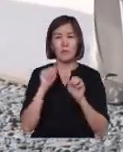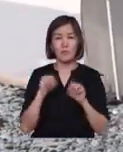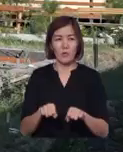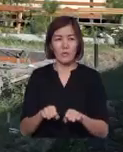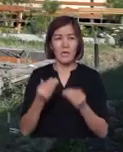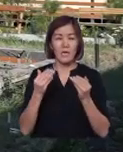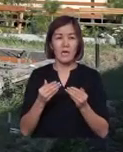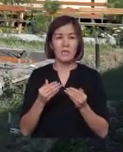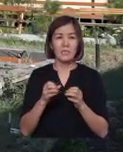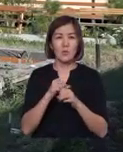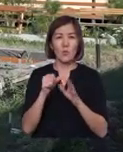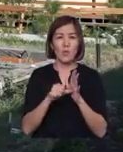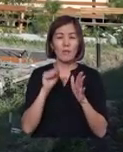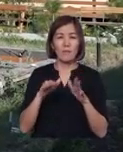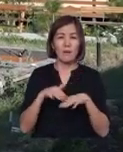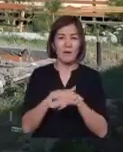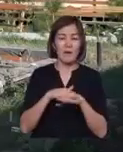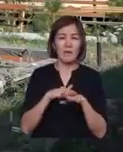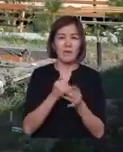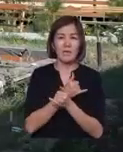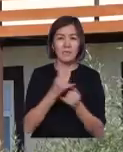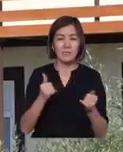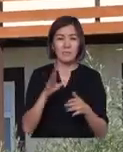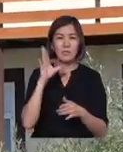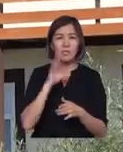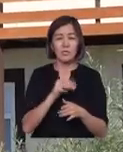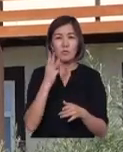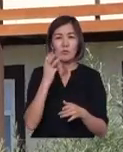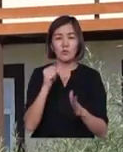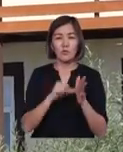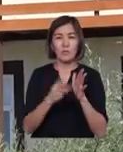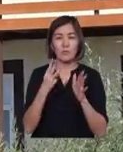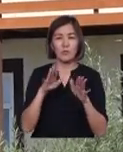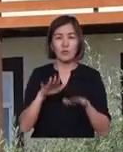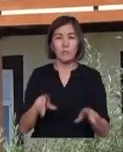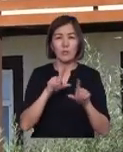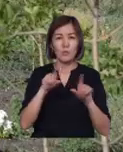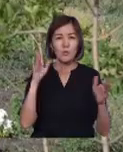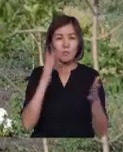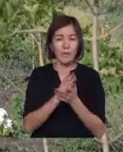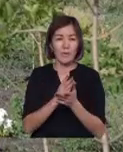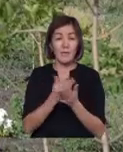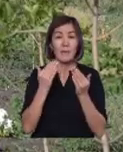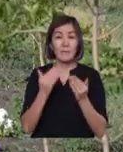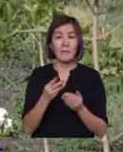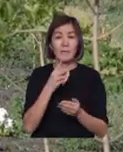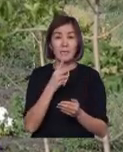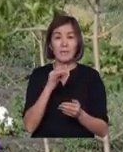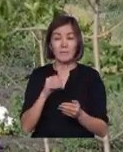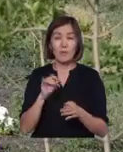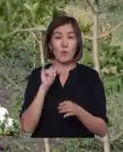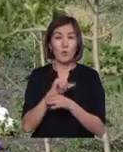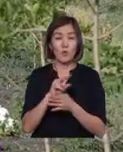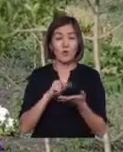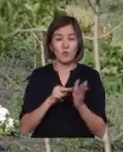Қазір жағалауында 16 мың адамда қабылдауға қауқары жететін 363 демалыс базасы орналасқан. Егер бұйыл 2 миллион қонақ келеді